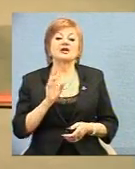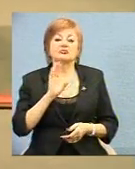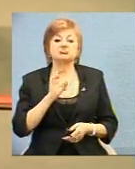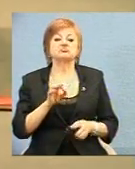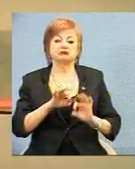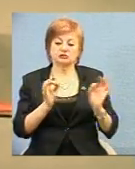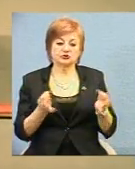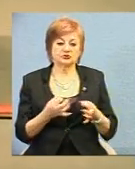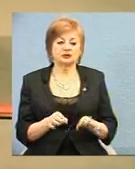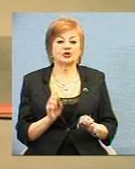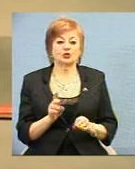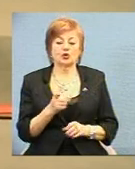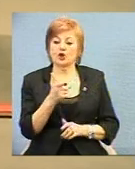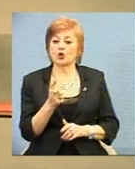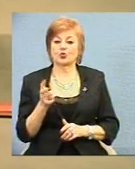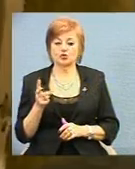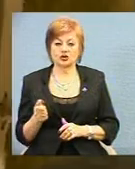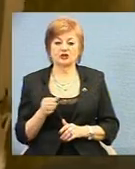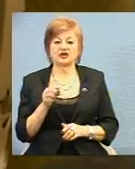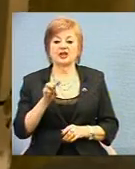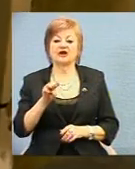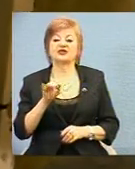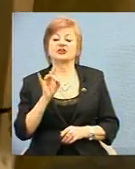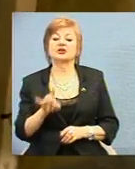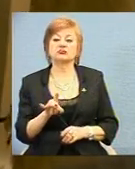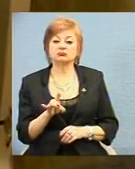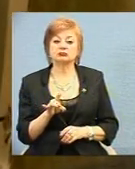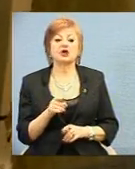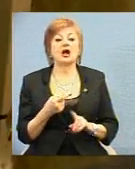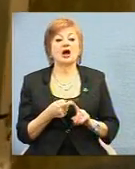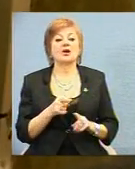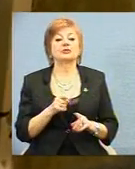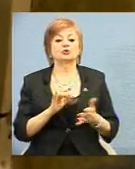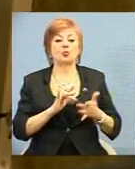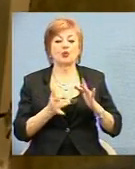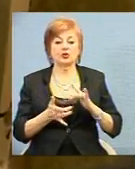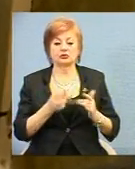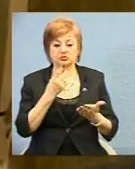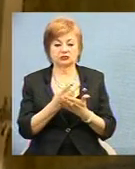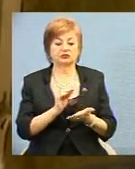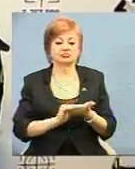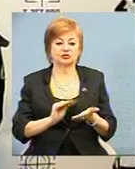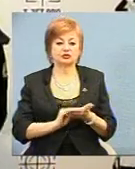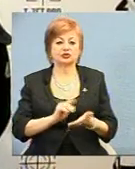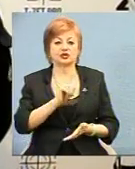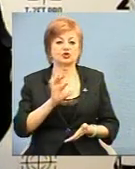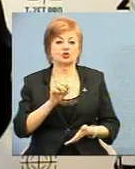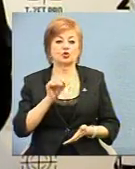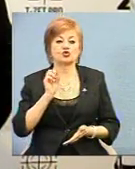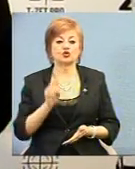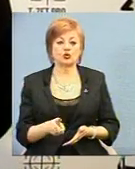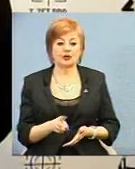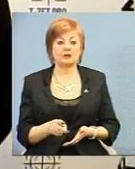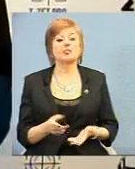досвід стрільби хіба що з пневматичної рушниці у тирі. Кращим серед чоловіків став співробітник інтернет-видання Андрій Задорожнюк. Об'яснили